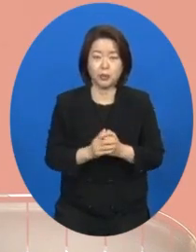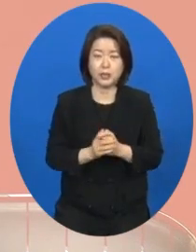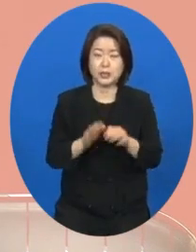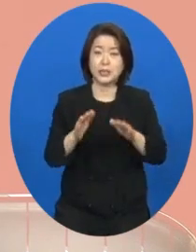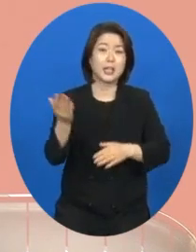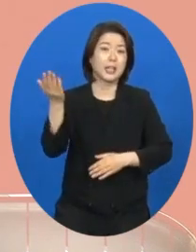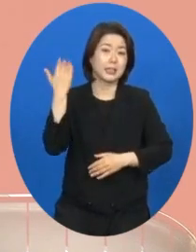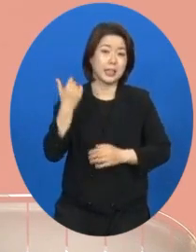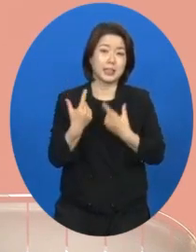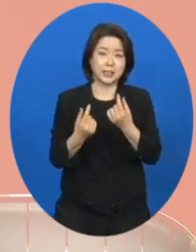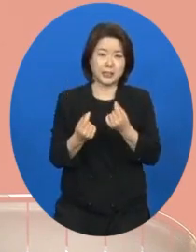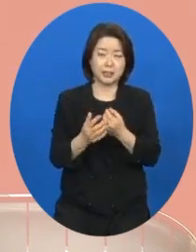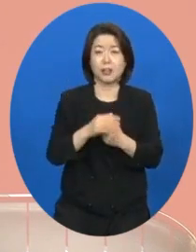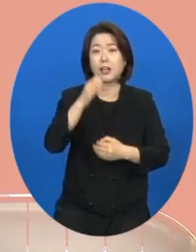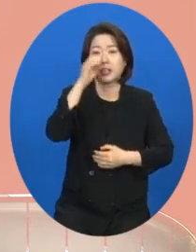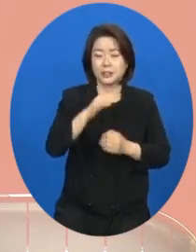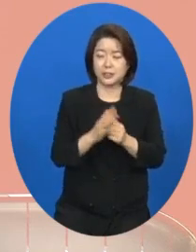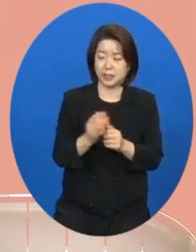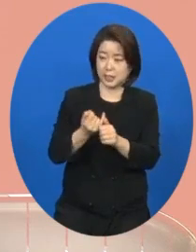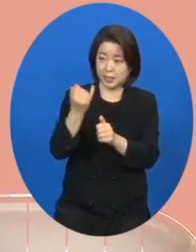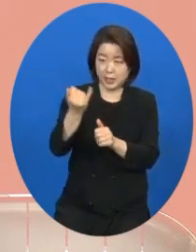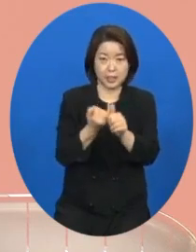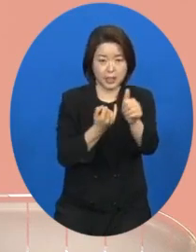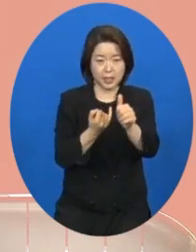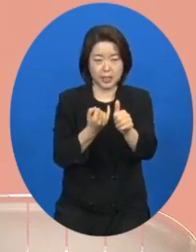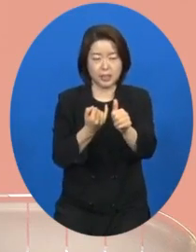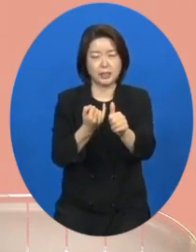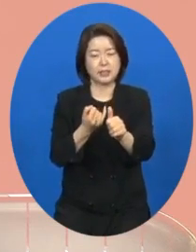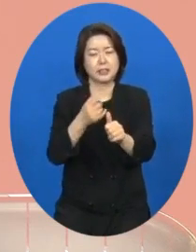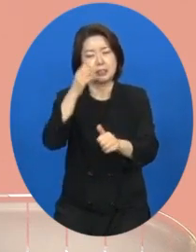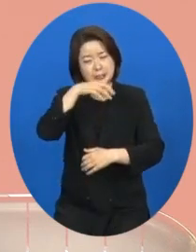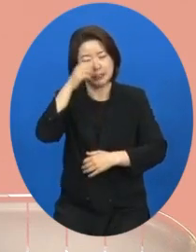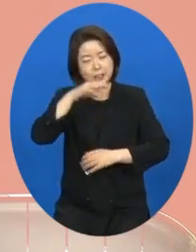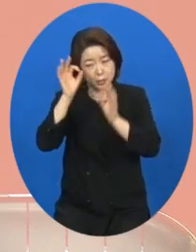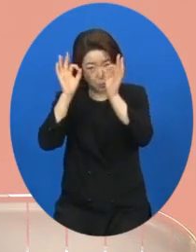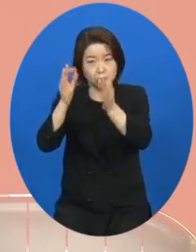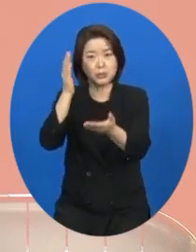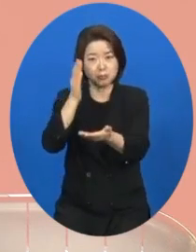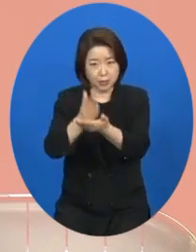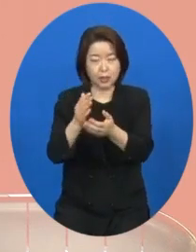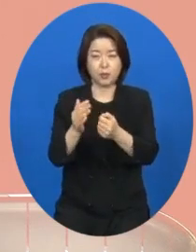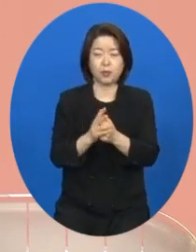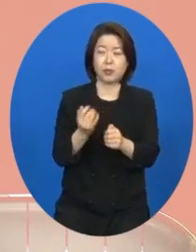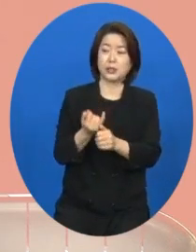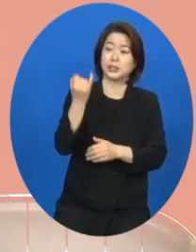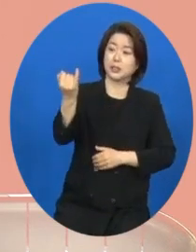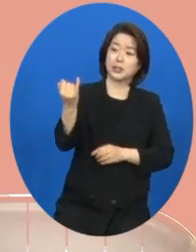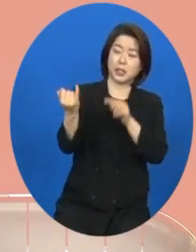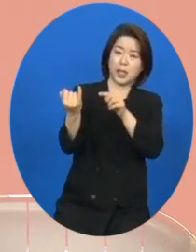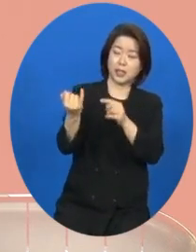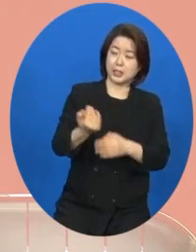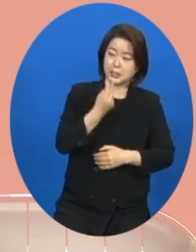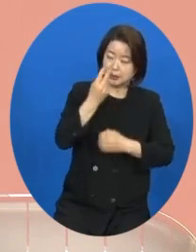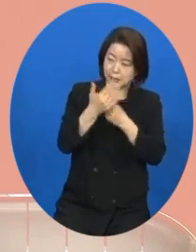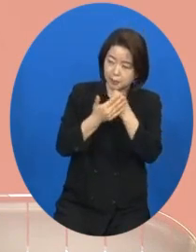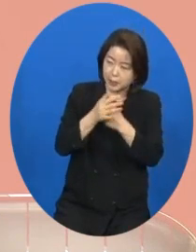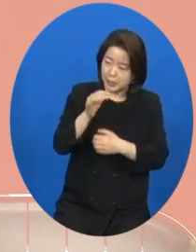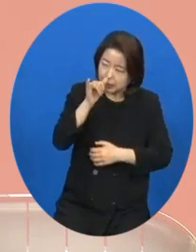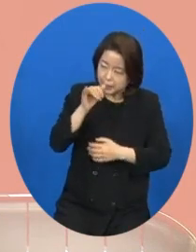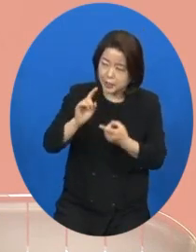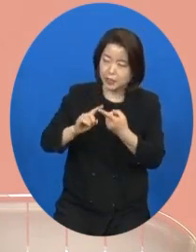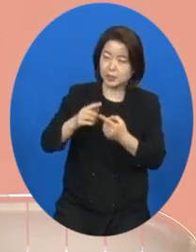예전처럼 그저 아내나 남편으로 보지 말고 그 안에 생명의 은혜가 있음을